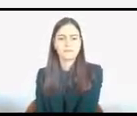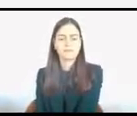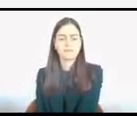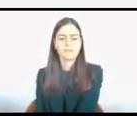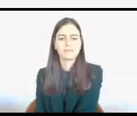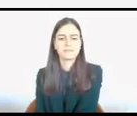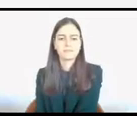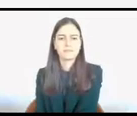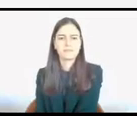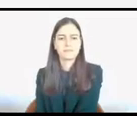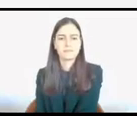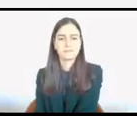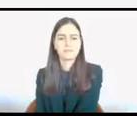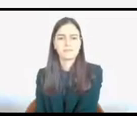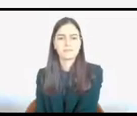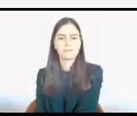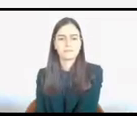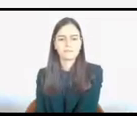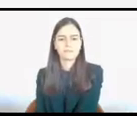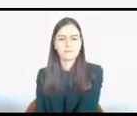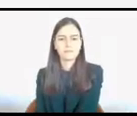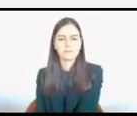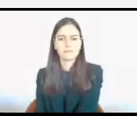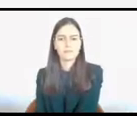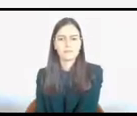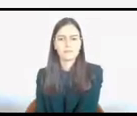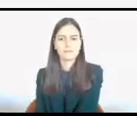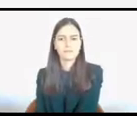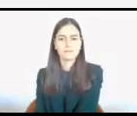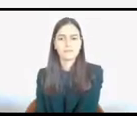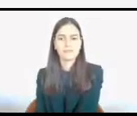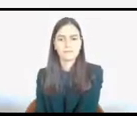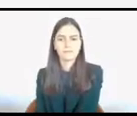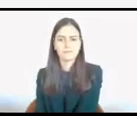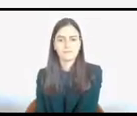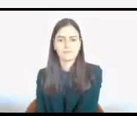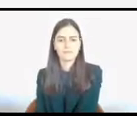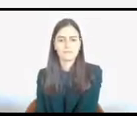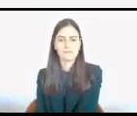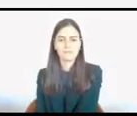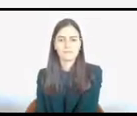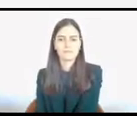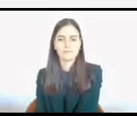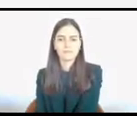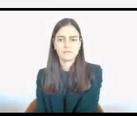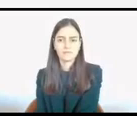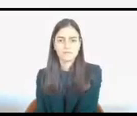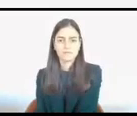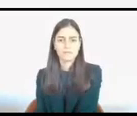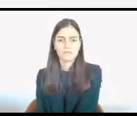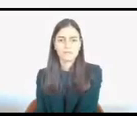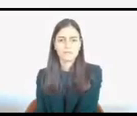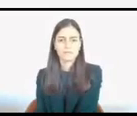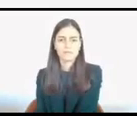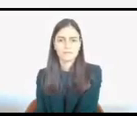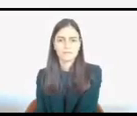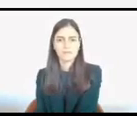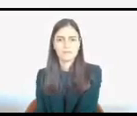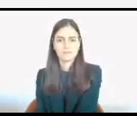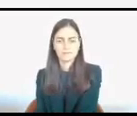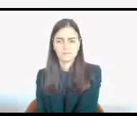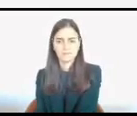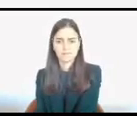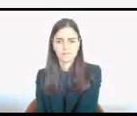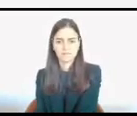ni le PEA ni l'assurance vie ne génèrent d'avantage fiscal. Donc les primes seront parfaitement identiques. Sauf que nous pourrions connaître